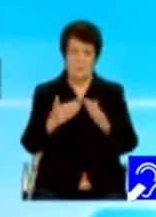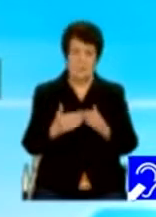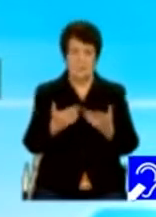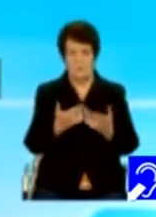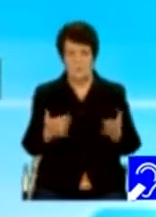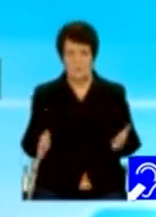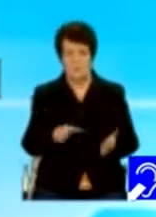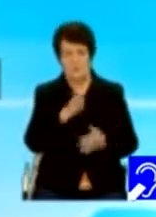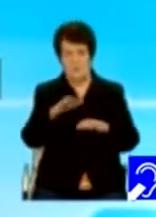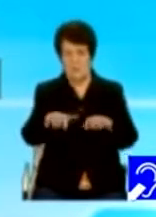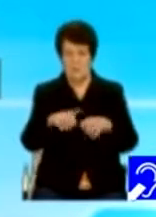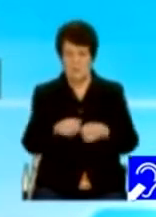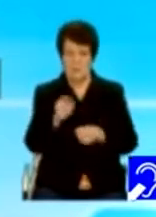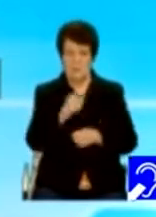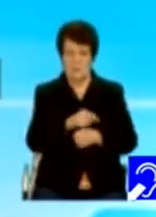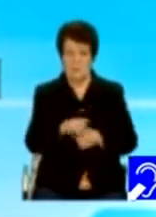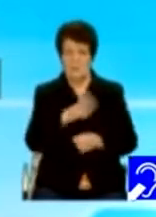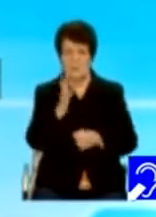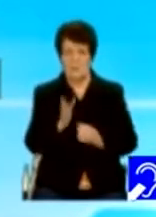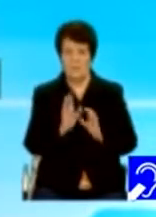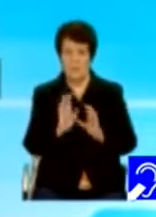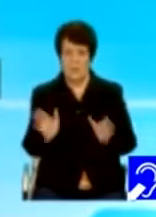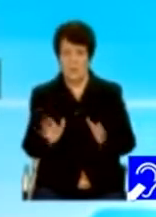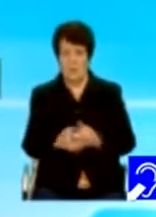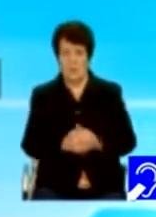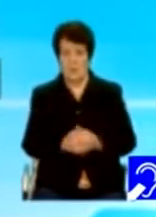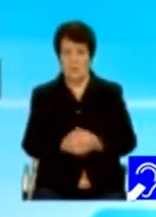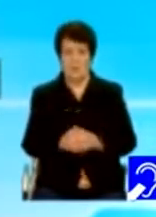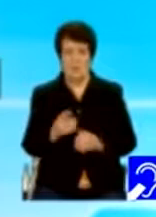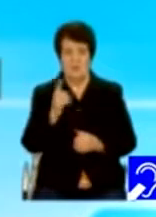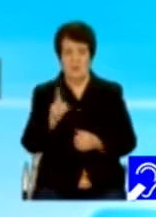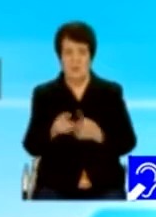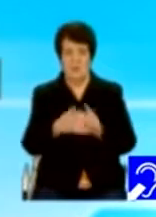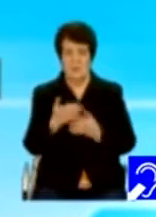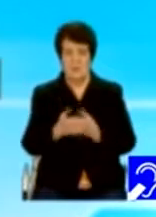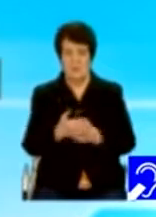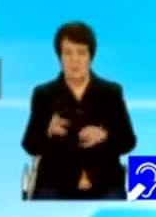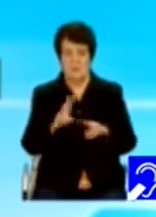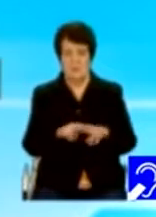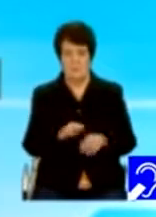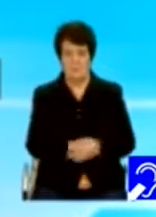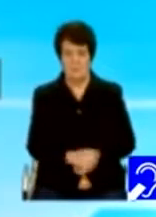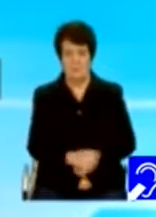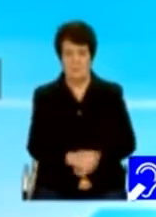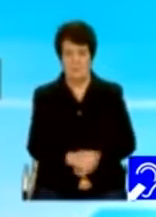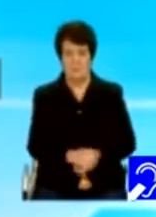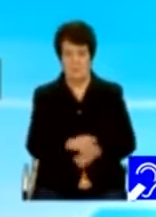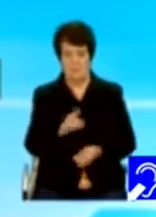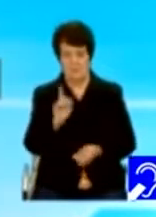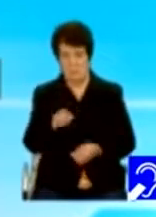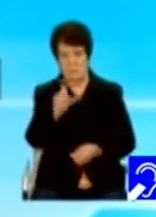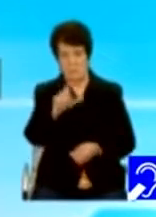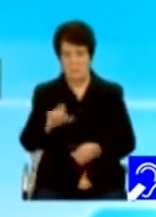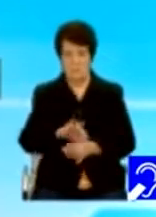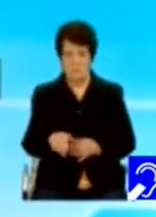fi deposedați și pentru ei va fi unica pedeapsă închisoarea. Da.